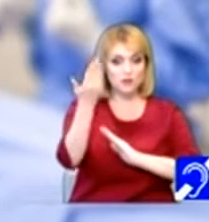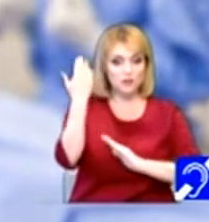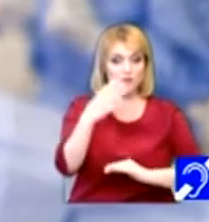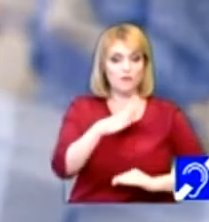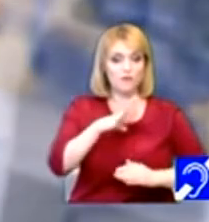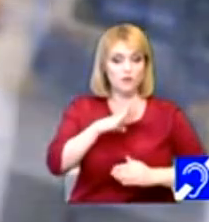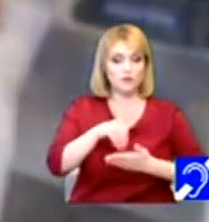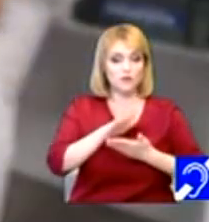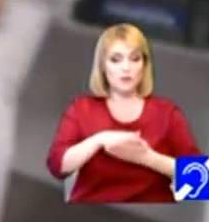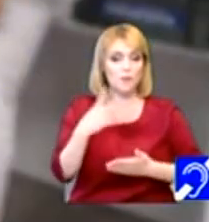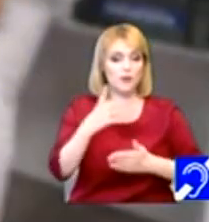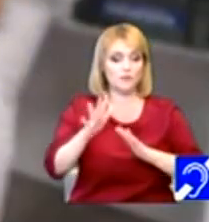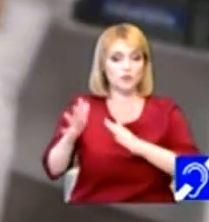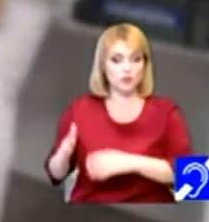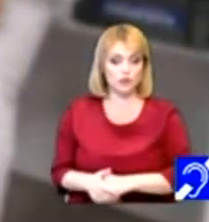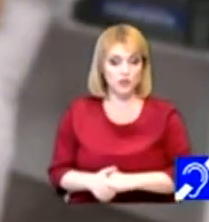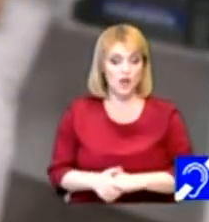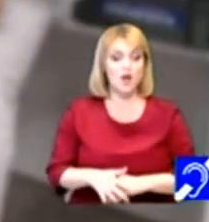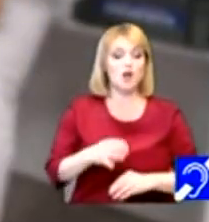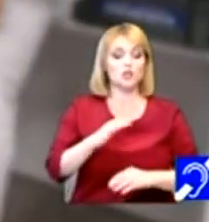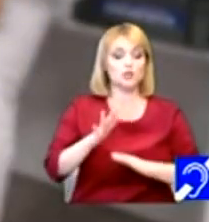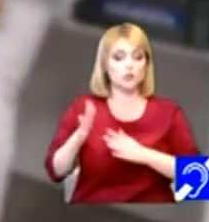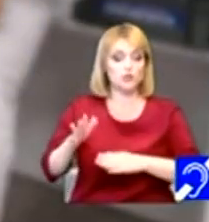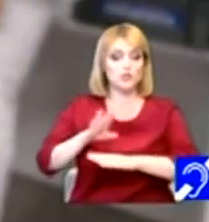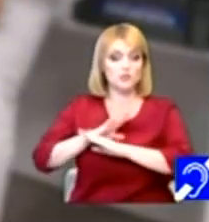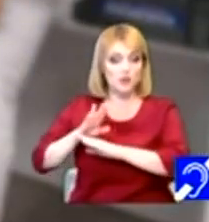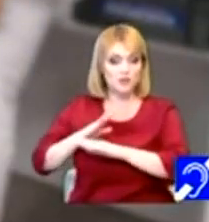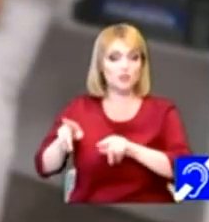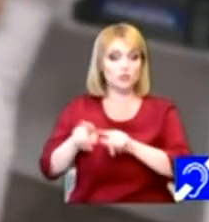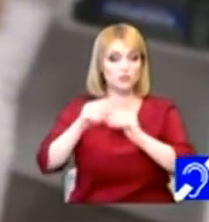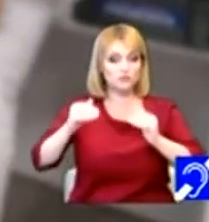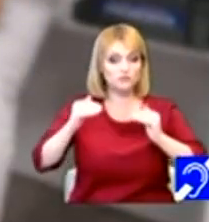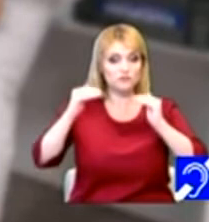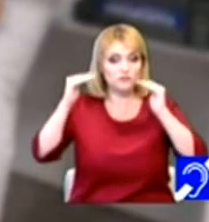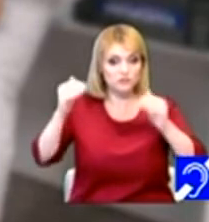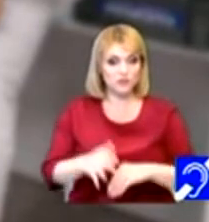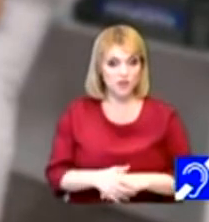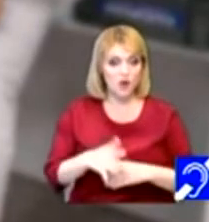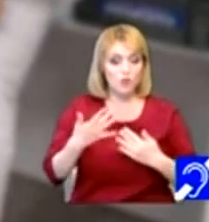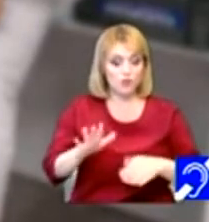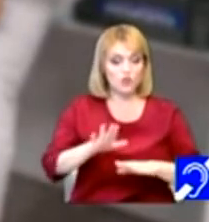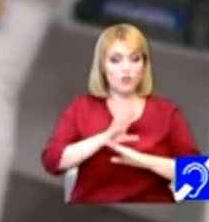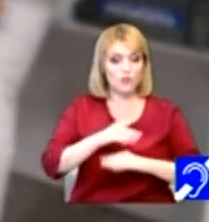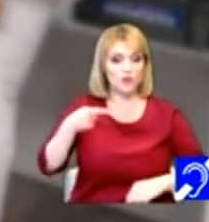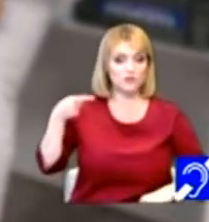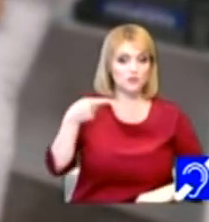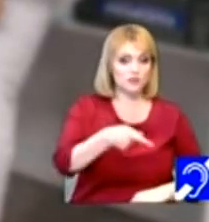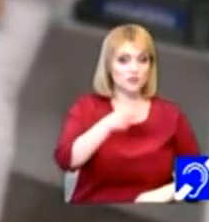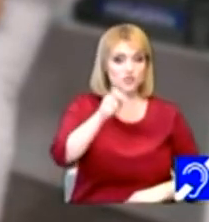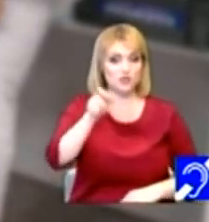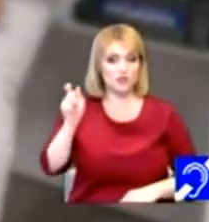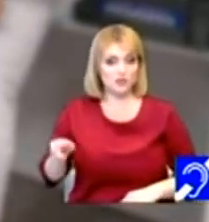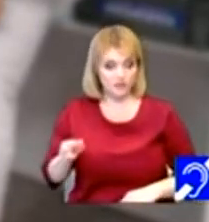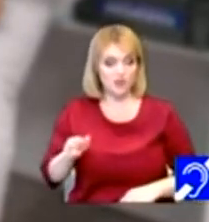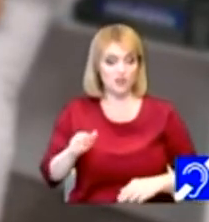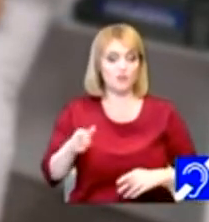cazuri grave, dar și numărul de decese sunt în creștere. De la începutul pandemiei am înregistrat peste 1000 de victime din cauza complicațiilor provocate